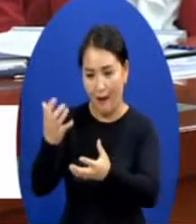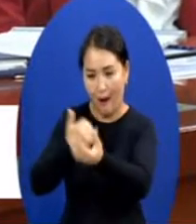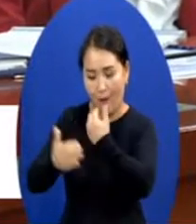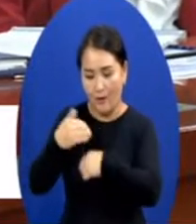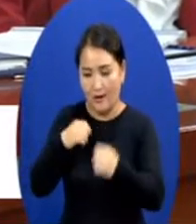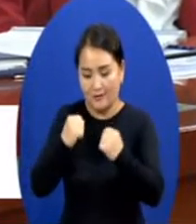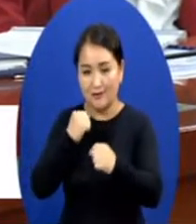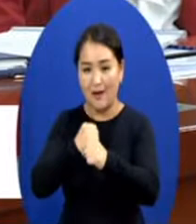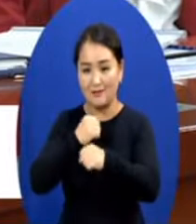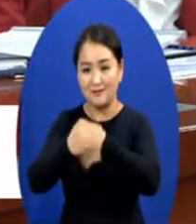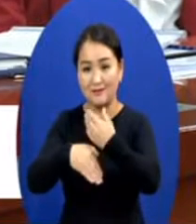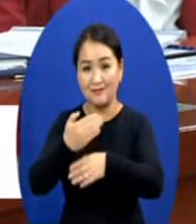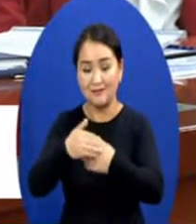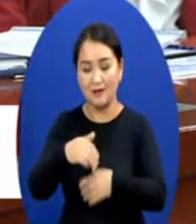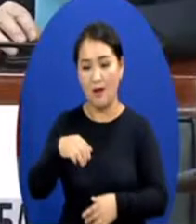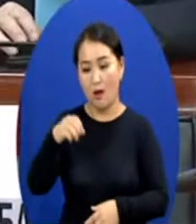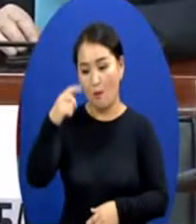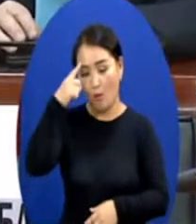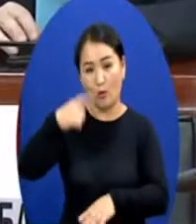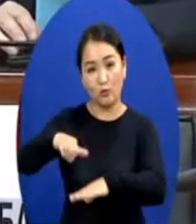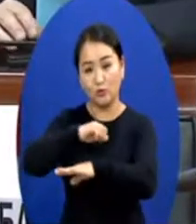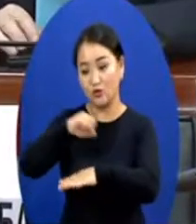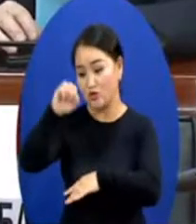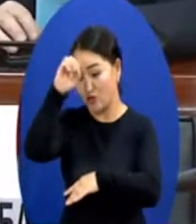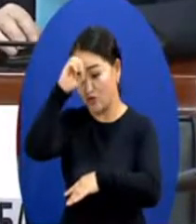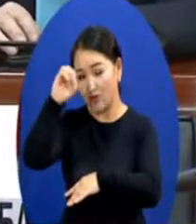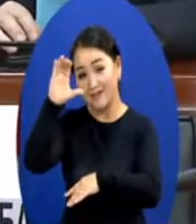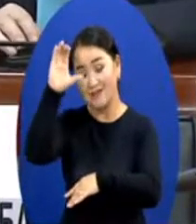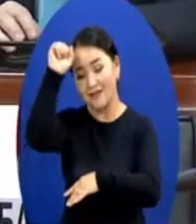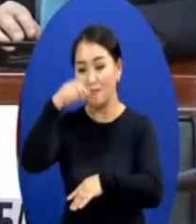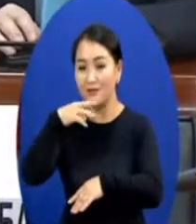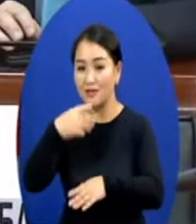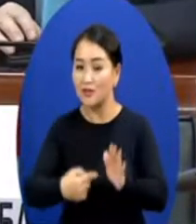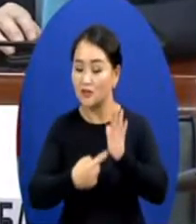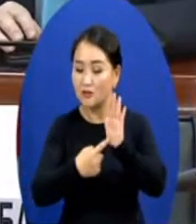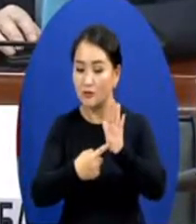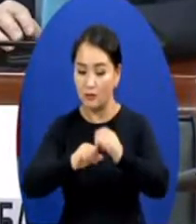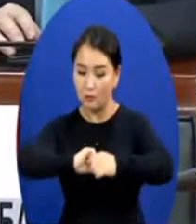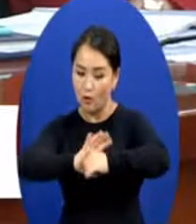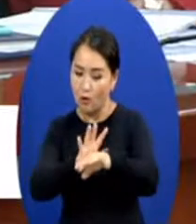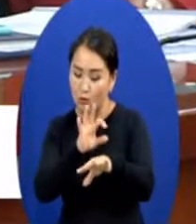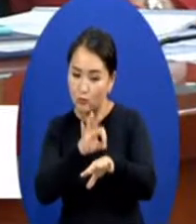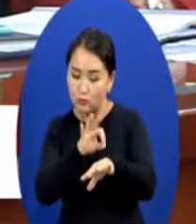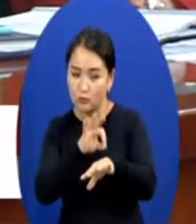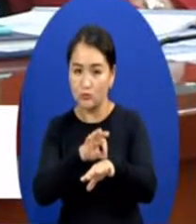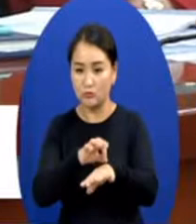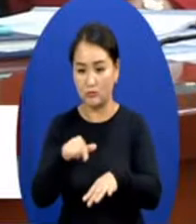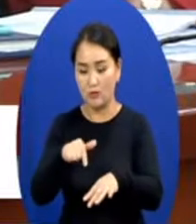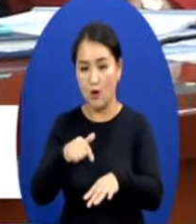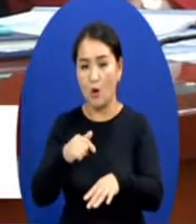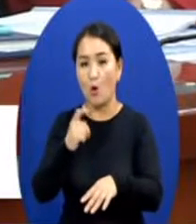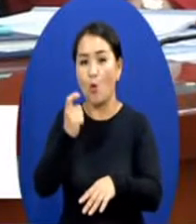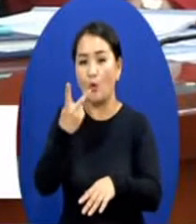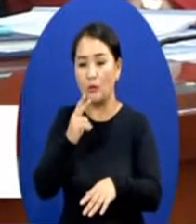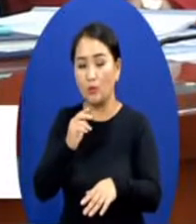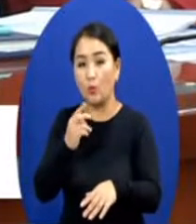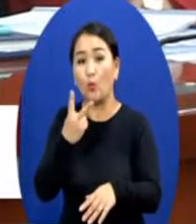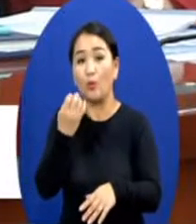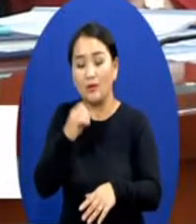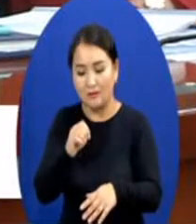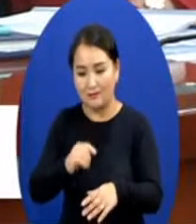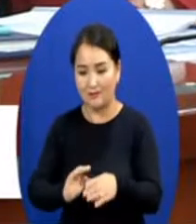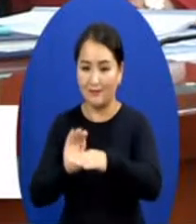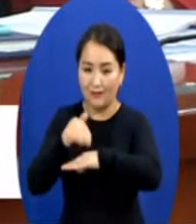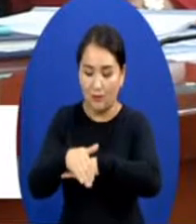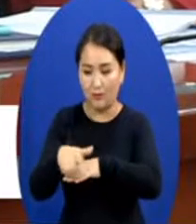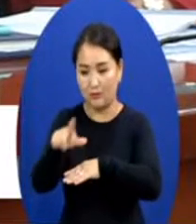нь Монгол улс ерөнхий сайд тэмдэглээд одоо цар тахлын үе эдийн засгийн хүнд үед хямралаа сарахад та бүхний дипломат арга ухаан шуурхай ажиллагаа хамгийн чухал